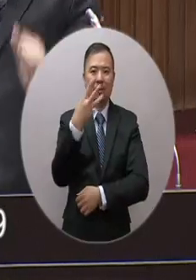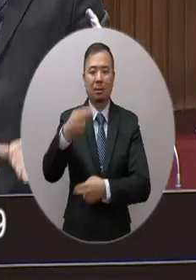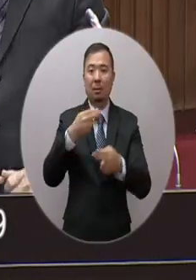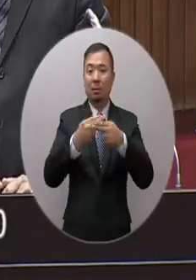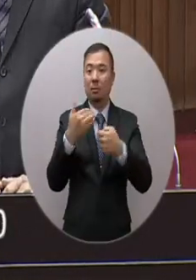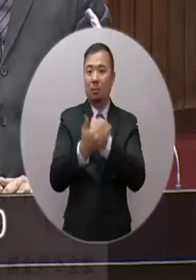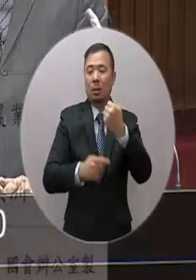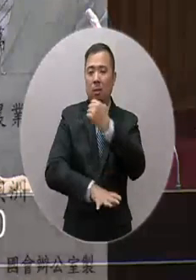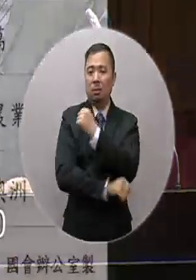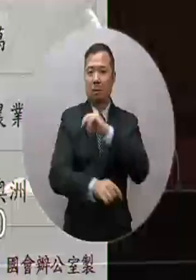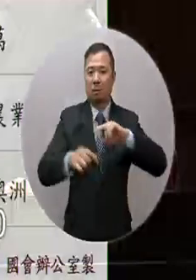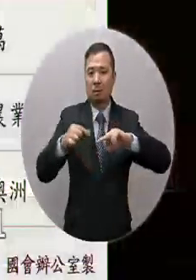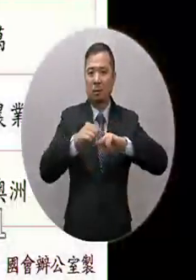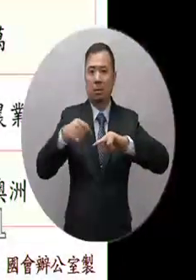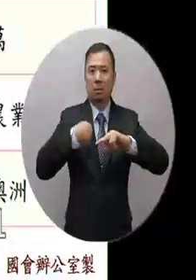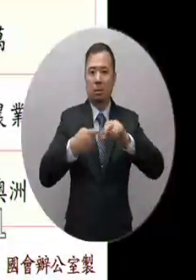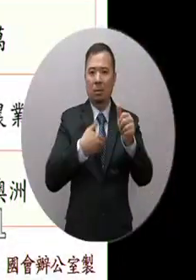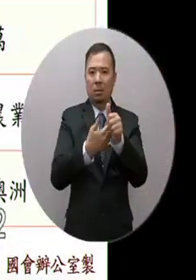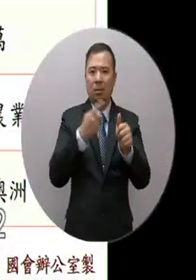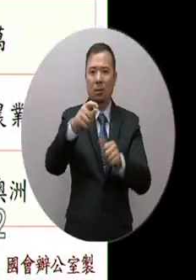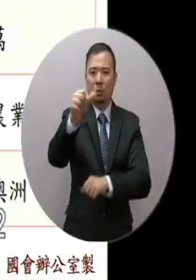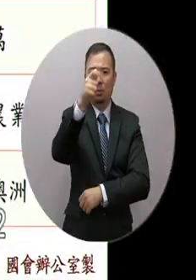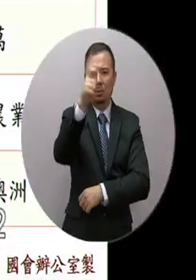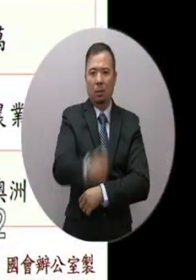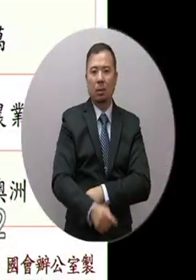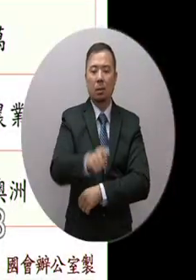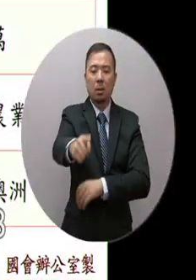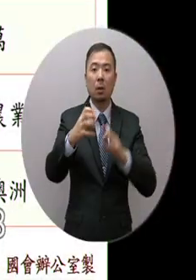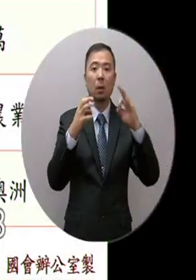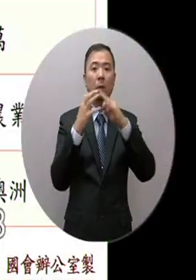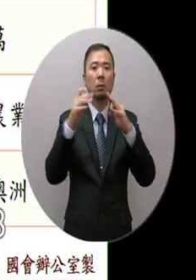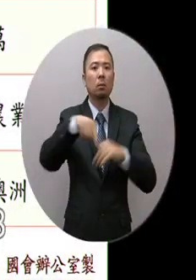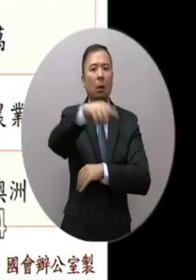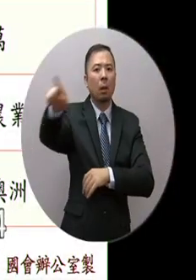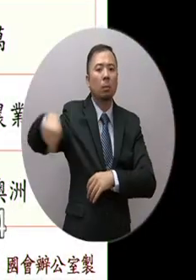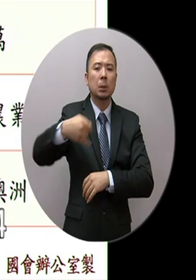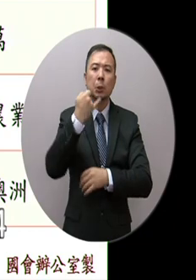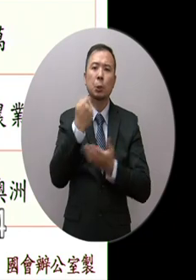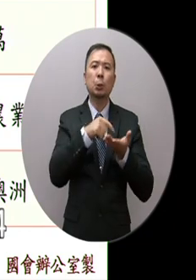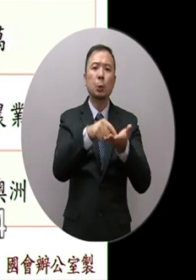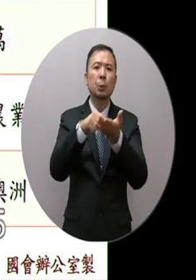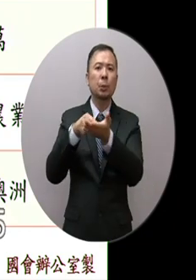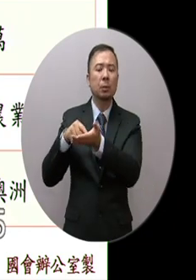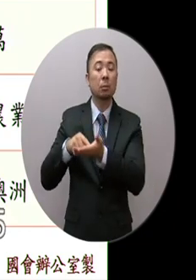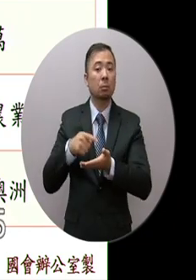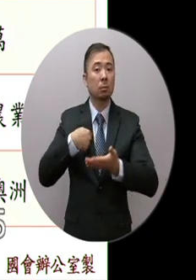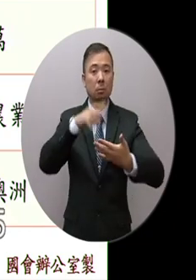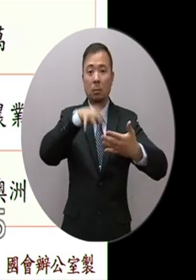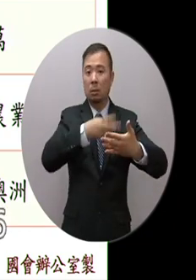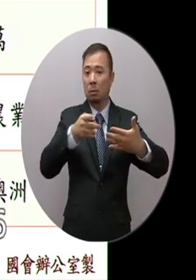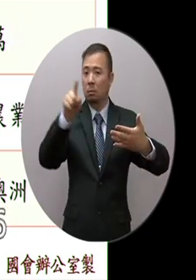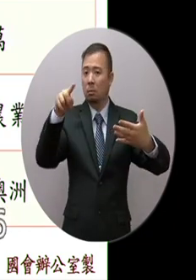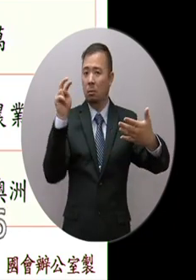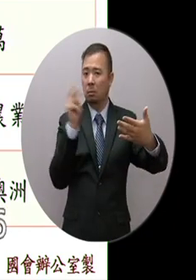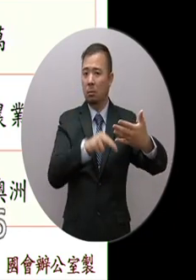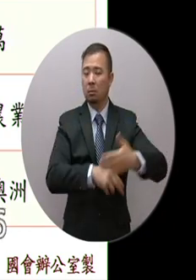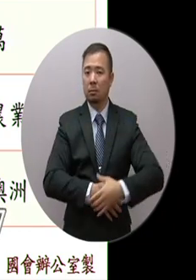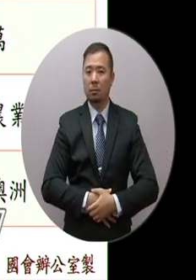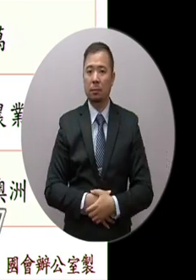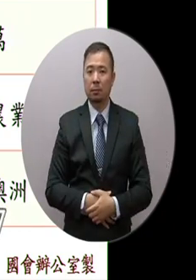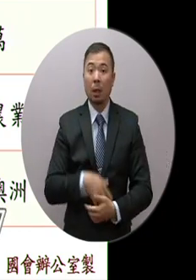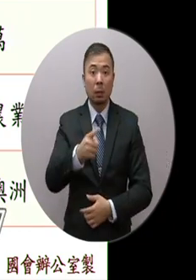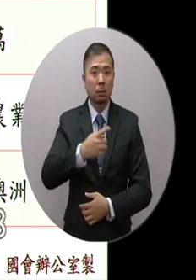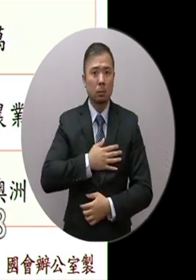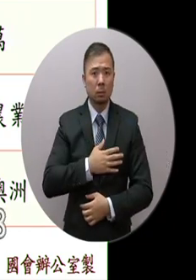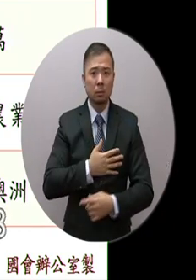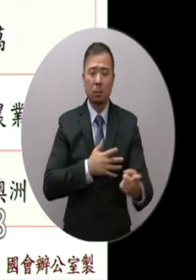了500亿的保证金，让各行库去申请。但是从上面的数据，你知道吗？